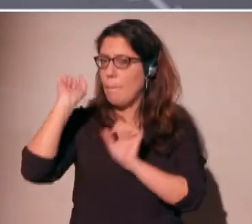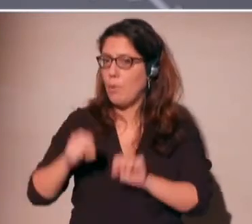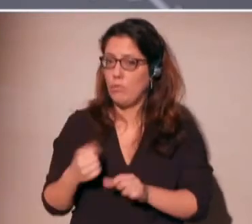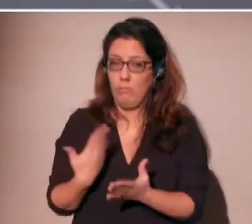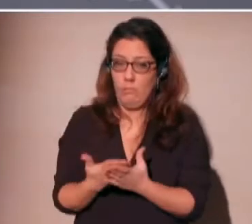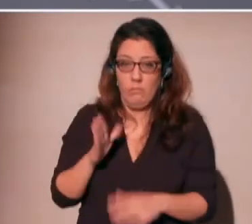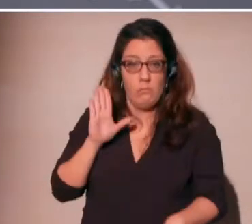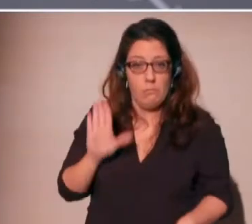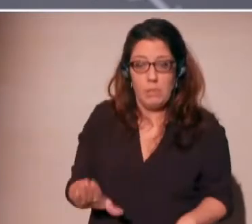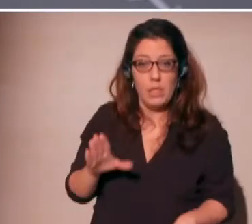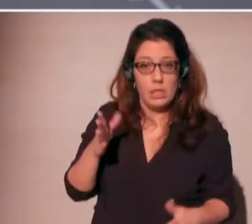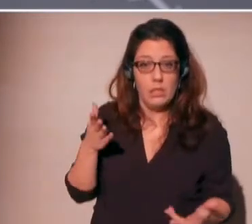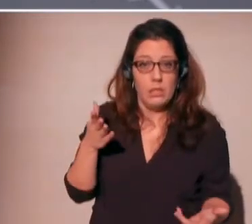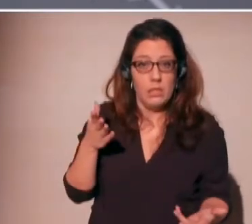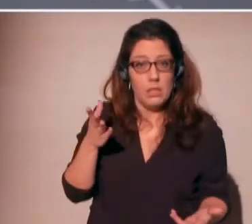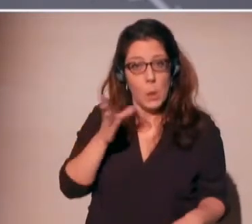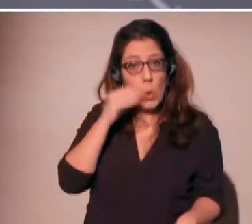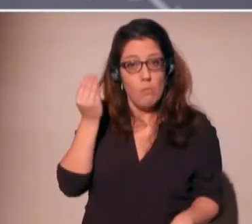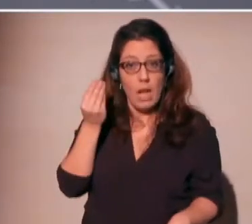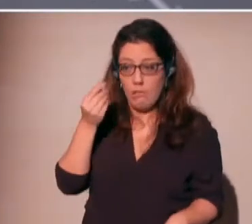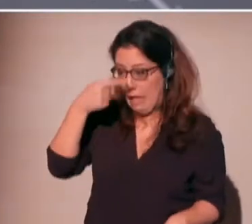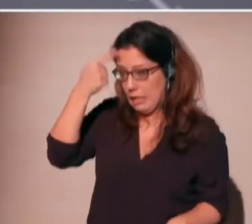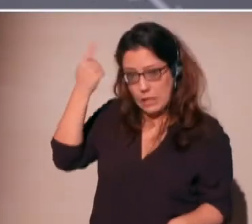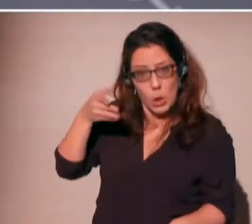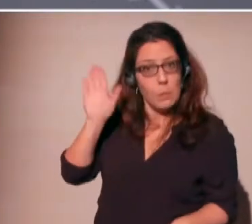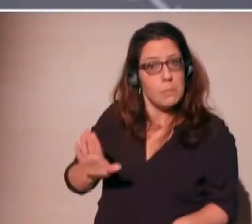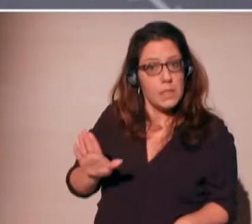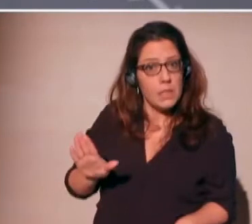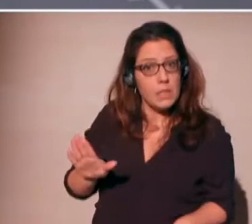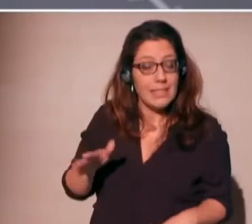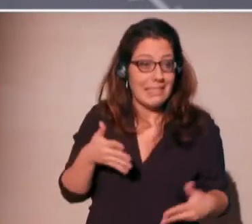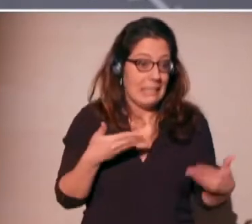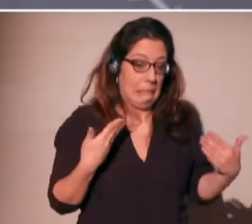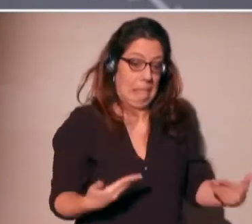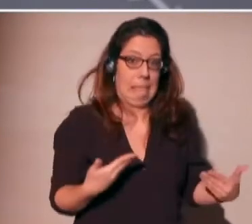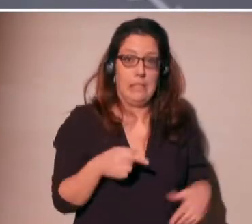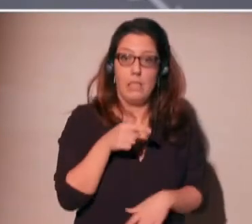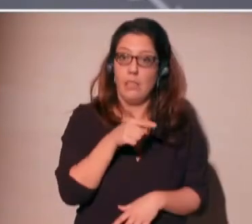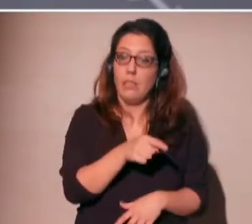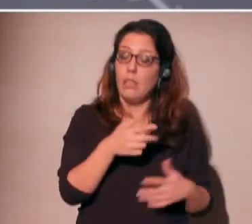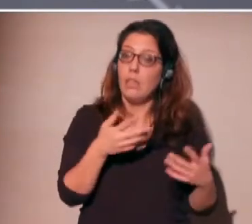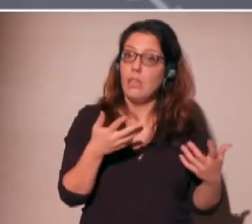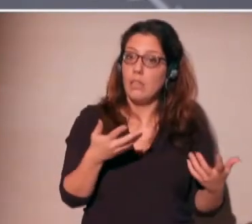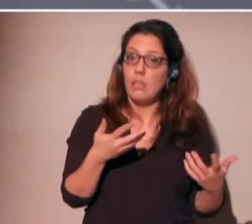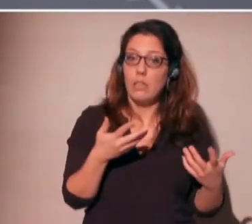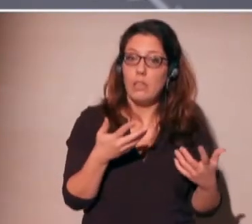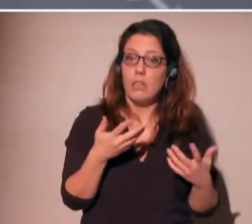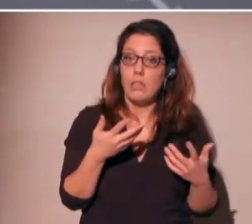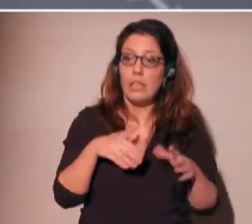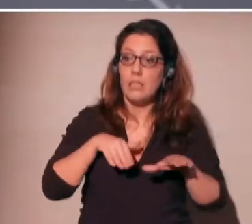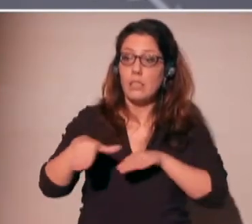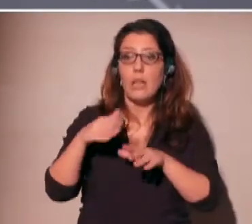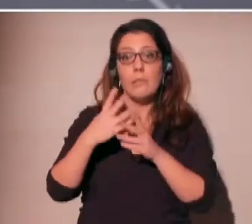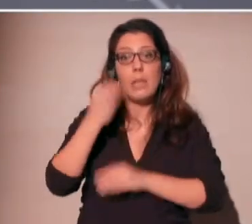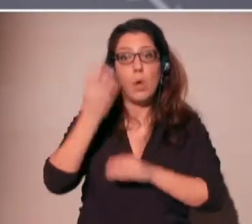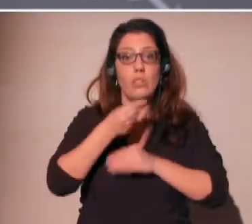l'essence de ce que l'on conçoit comme l'intelligence, à proprement parler. Et pour l'instant, on ne peut pas dire de nos systèmes d'apprentissage qu'ils